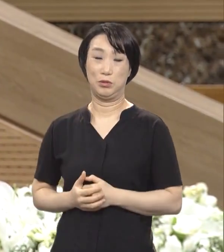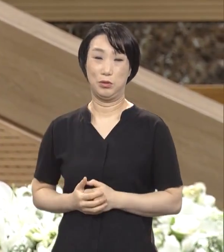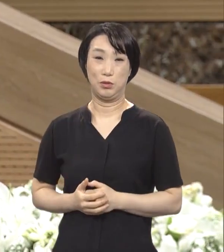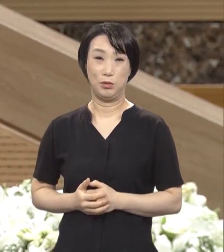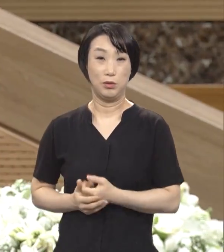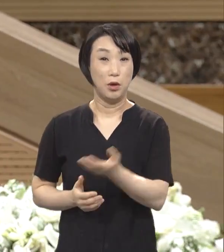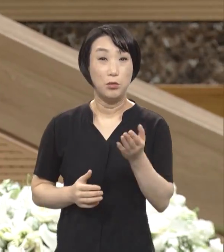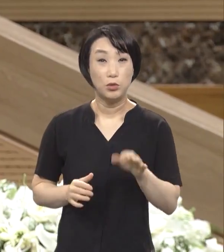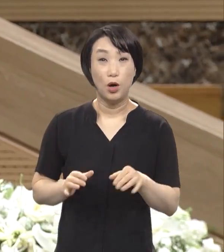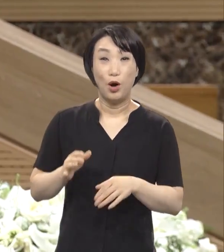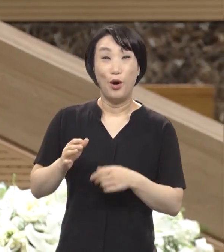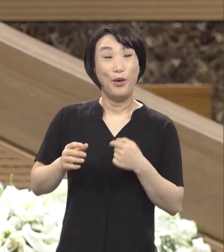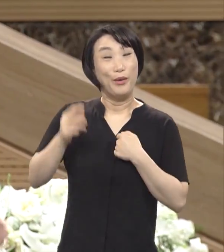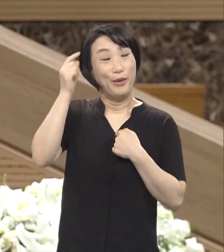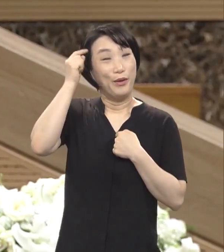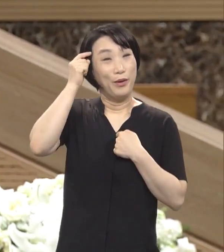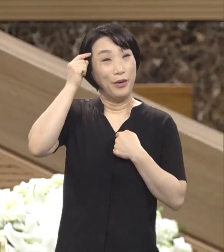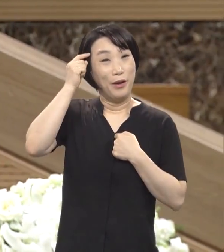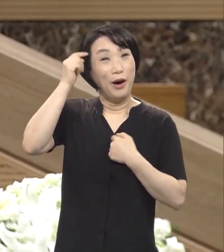왜 하나님은 나 같은 거